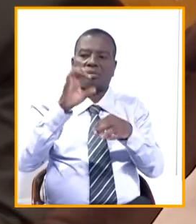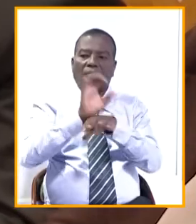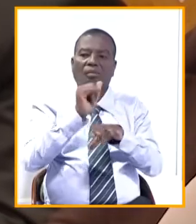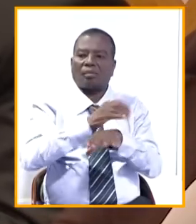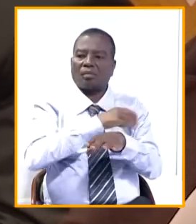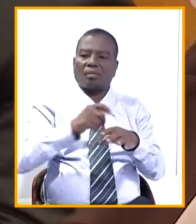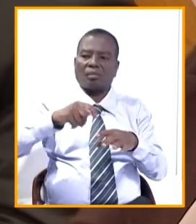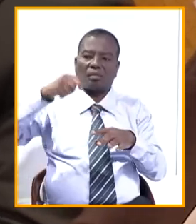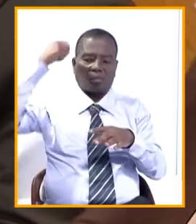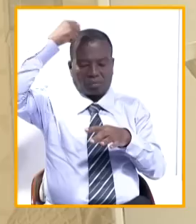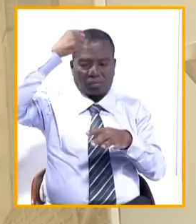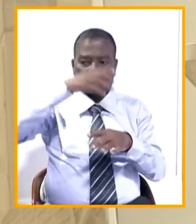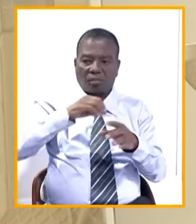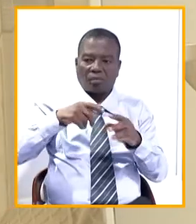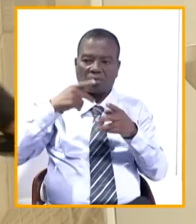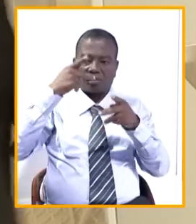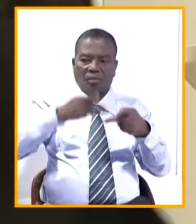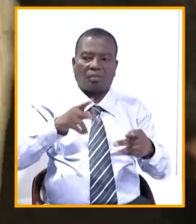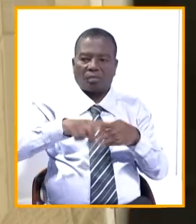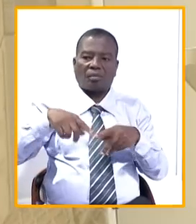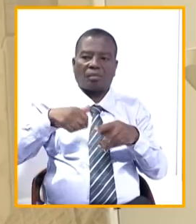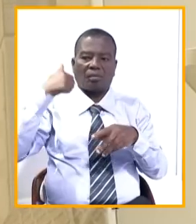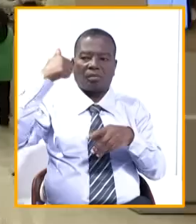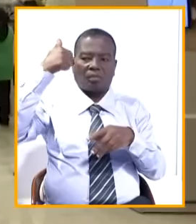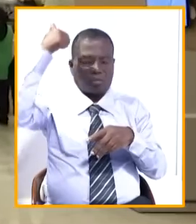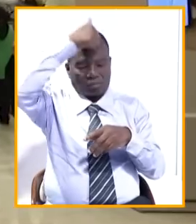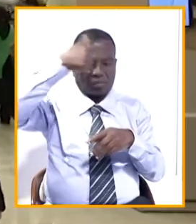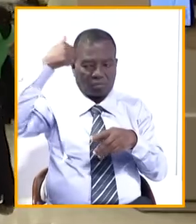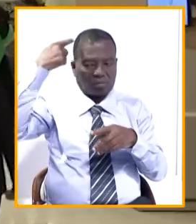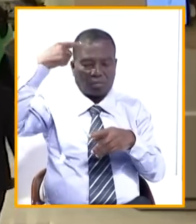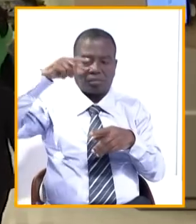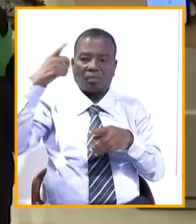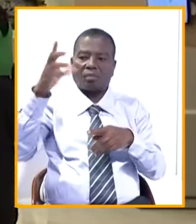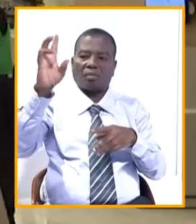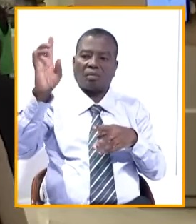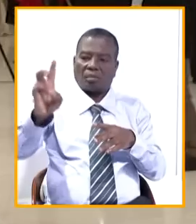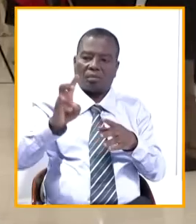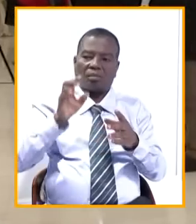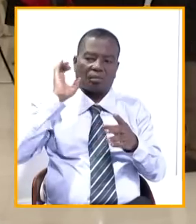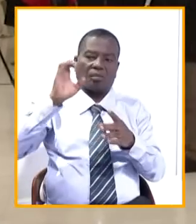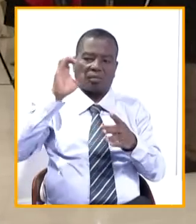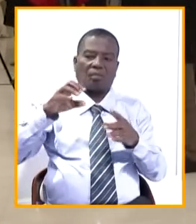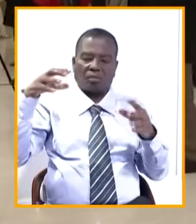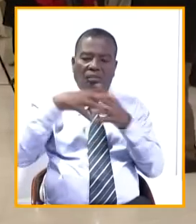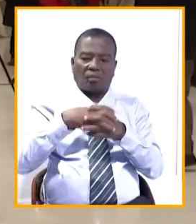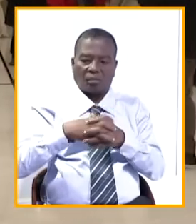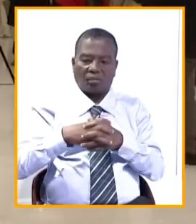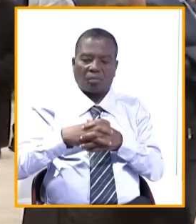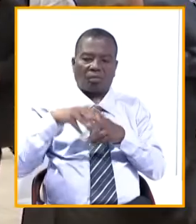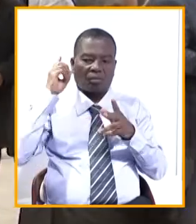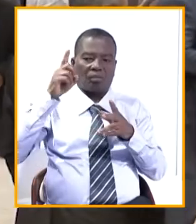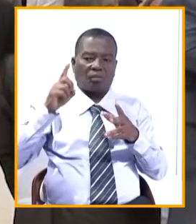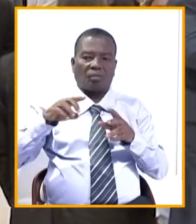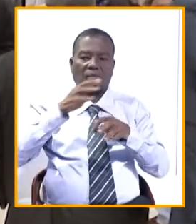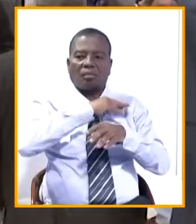de la Turquie. Présent à Alger, la capitale de l'Algérie, pour la 17e conférence de l'UPCI, l'Union des parlements membres de